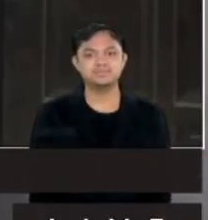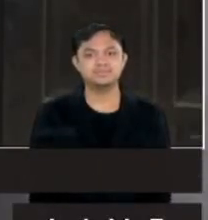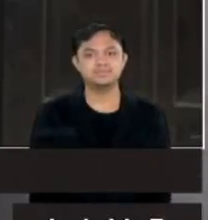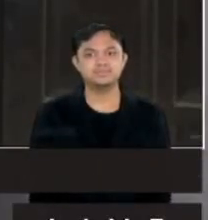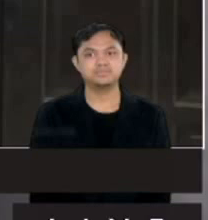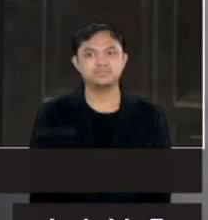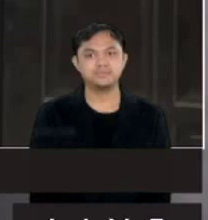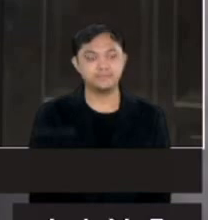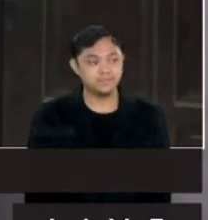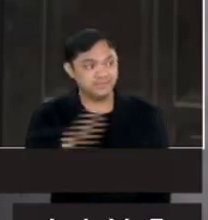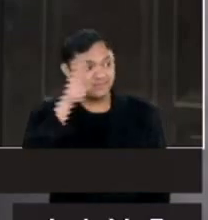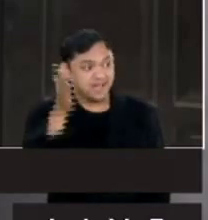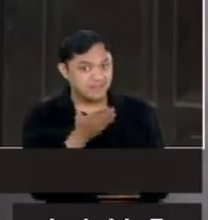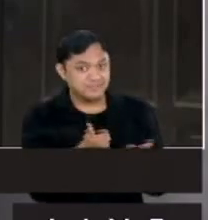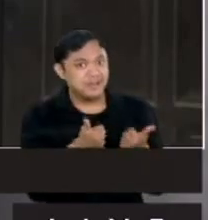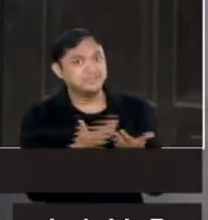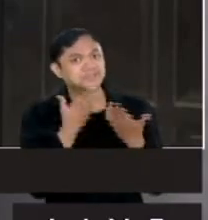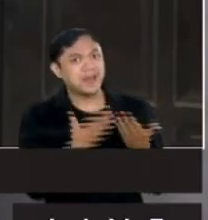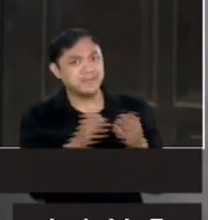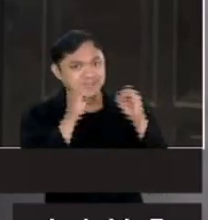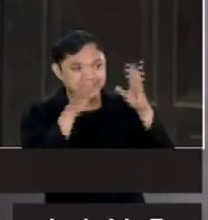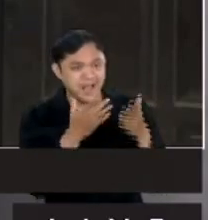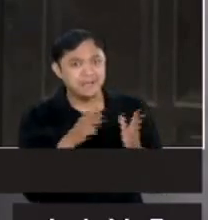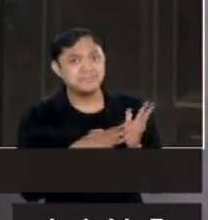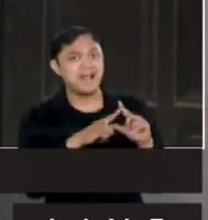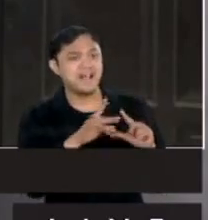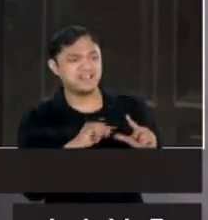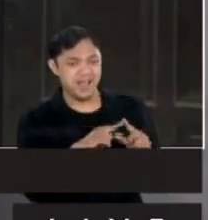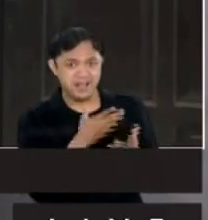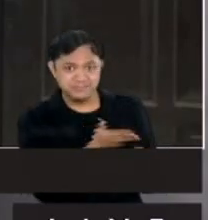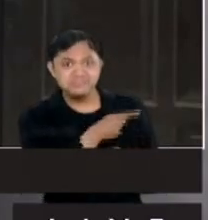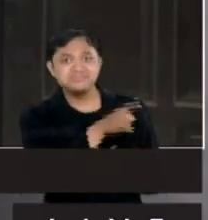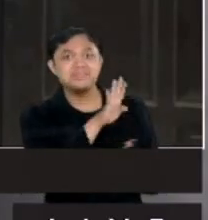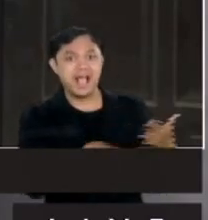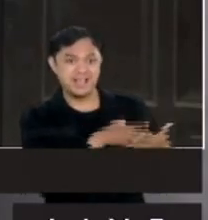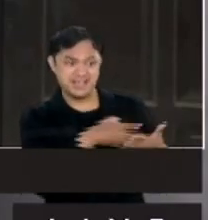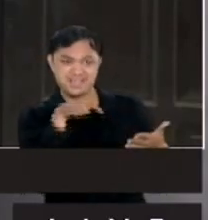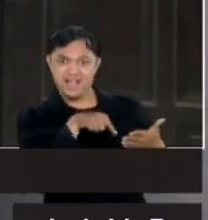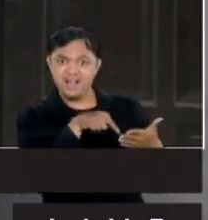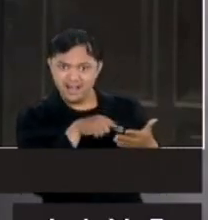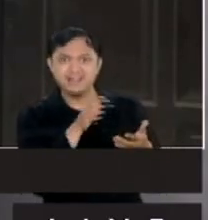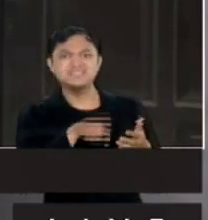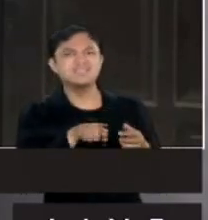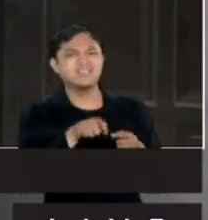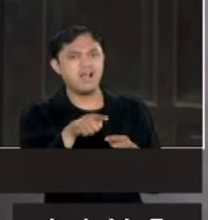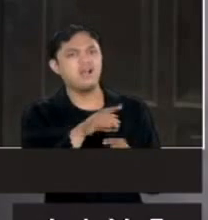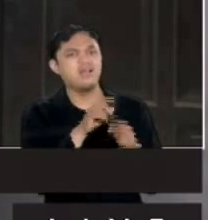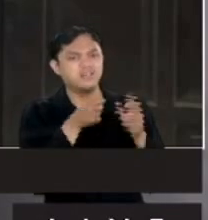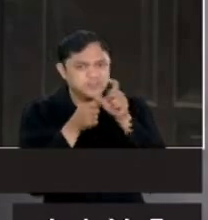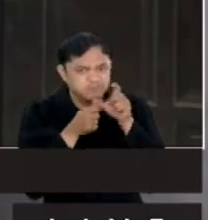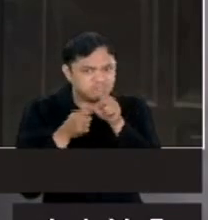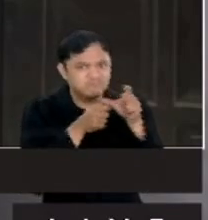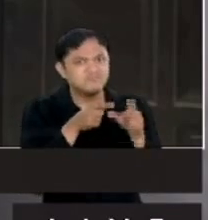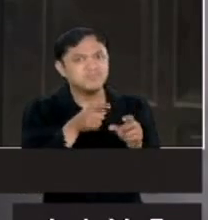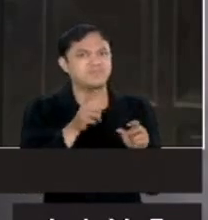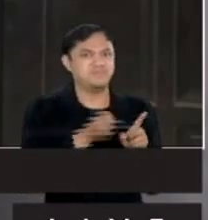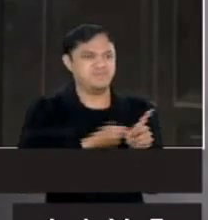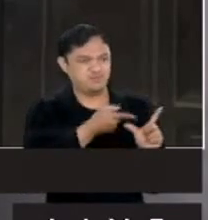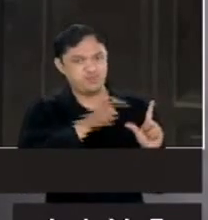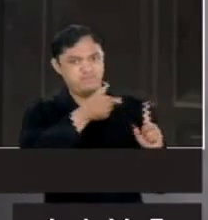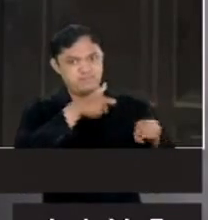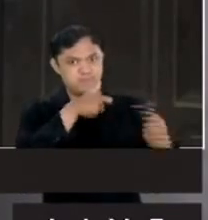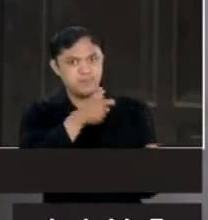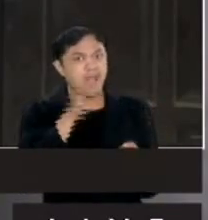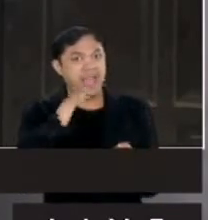Ya, selamat siang Gebi. Apa saja agenda sidang perintangan penyidikan kasus Brigadir Yosua hari ini? Ada berapa terdakwa dan